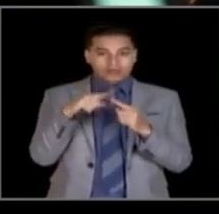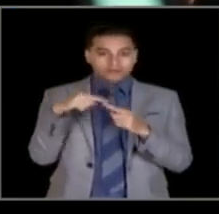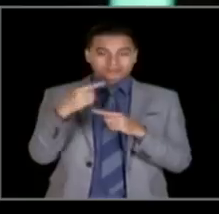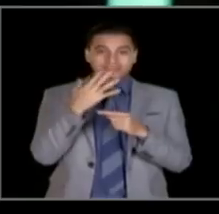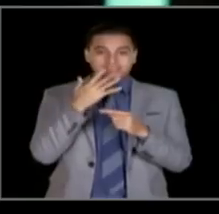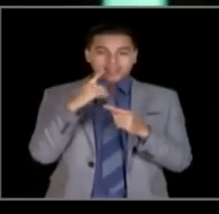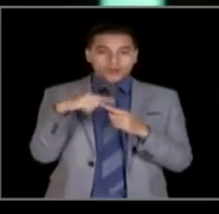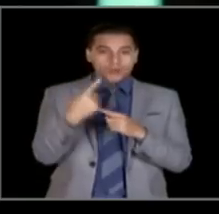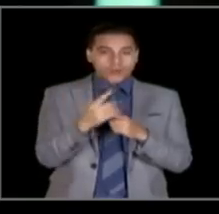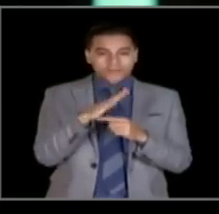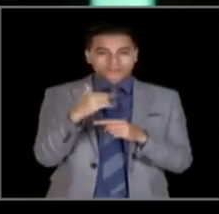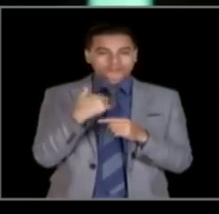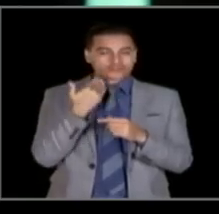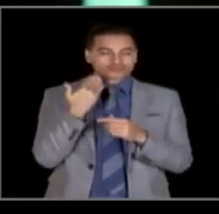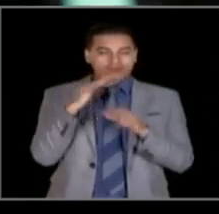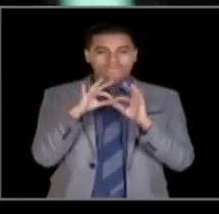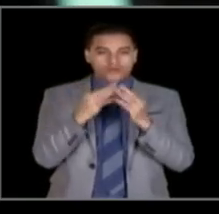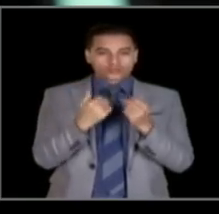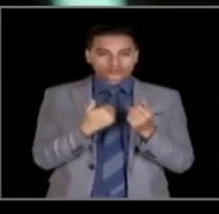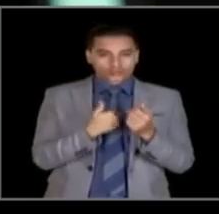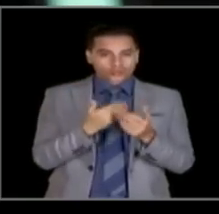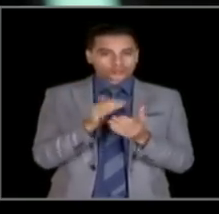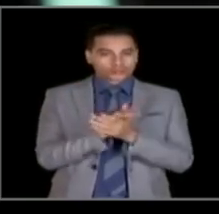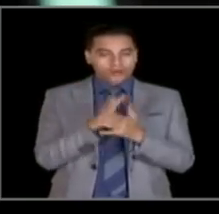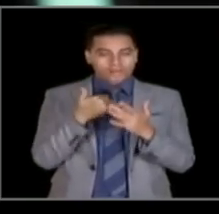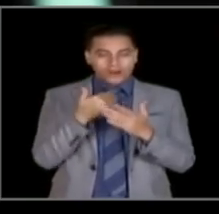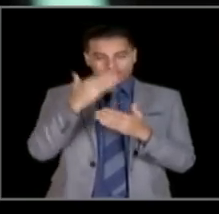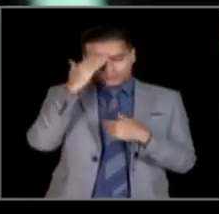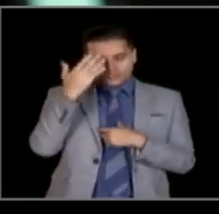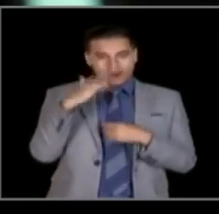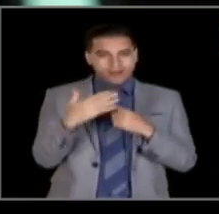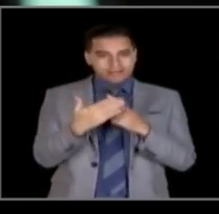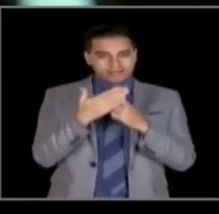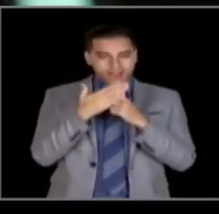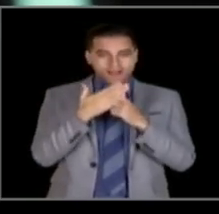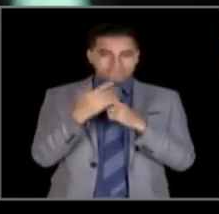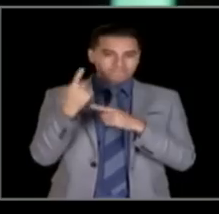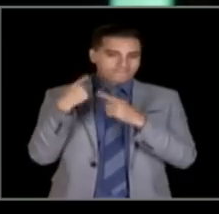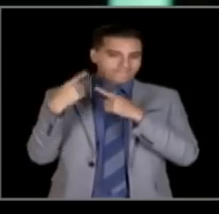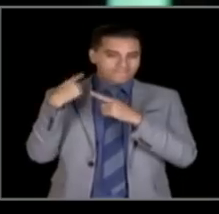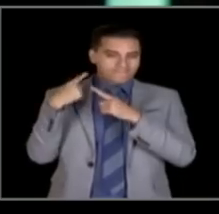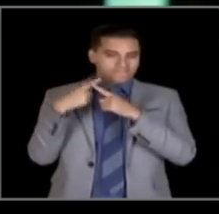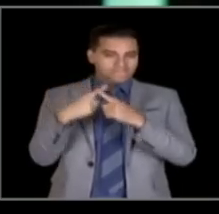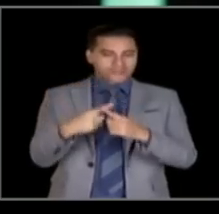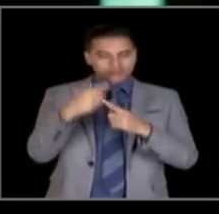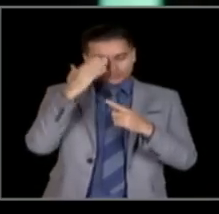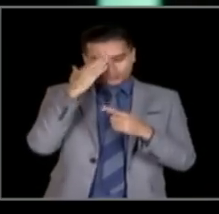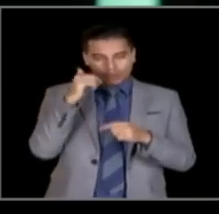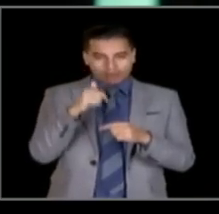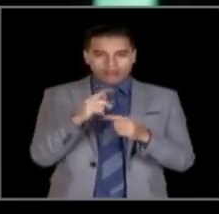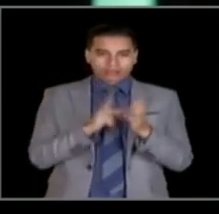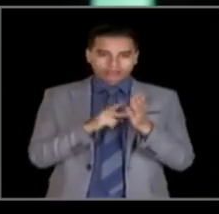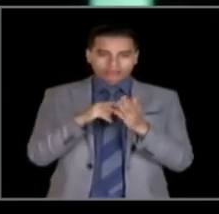قبل النهائي، قدرنا نشرف أهالينا وزمايلنا، بشكرهم طبعا على الدعم اللي وصلنا طول فترة المشاركة، ونقدر نكمل النهاردة